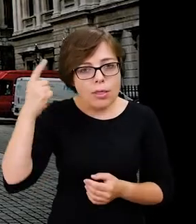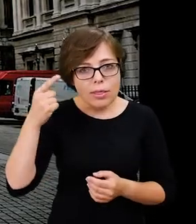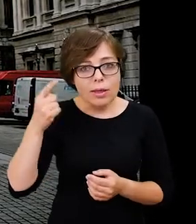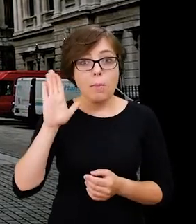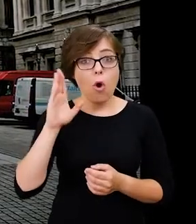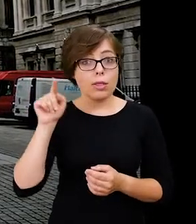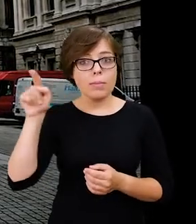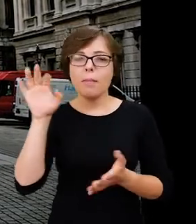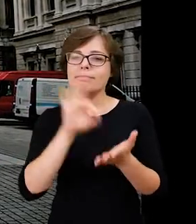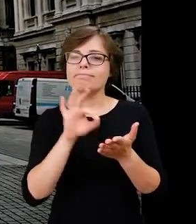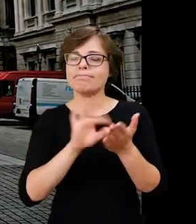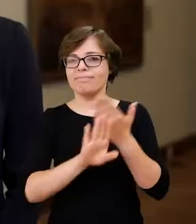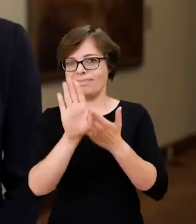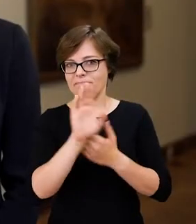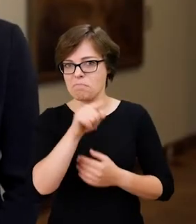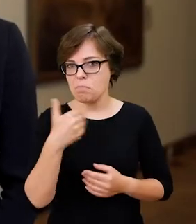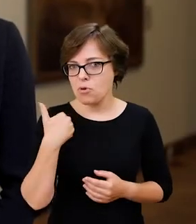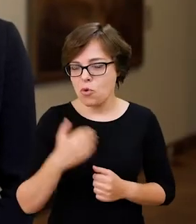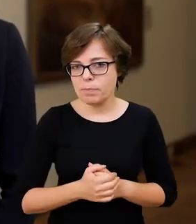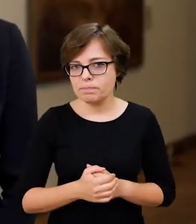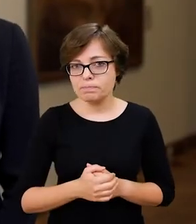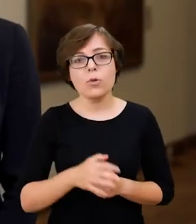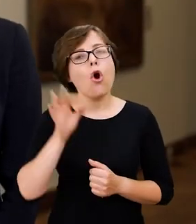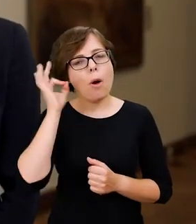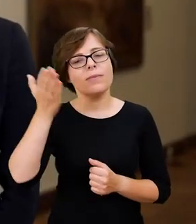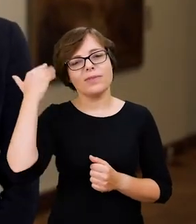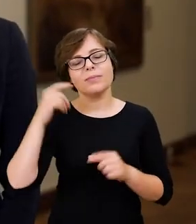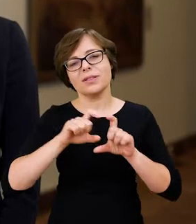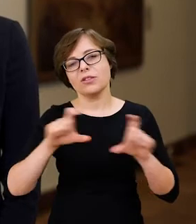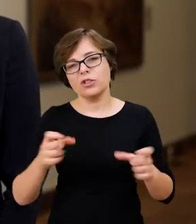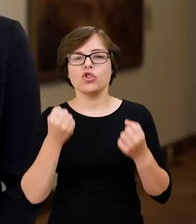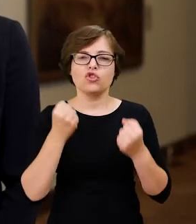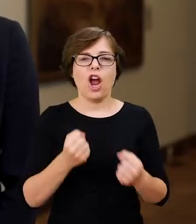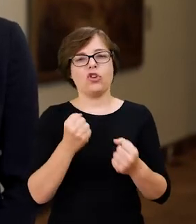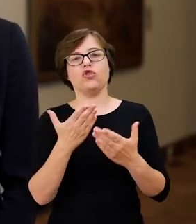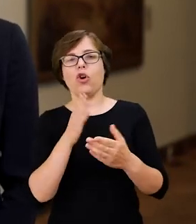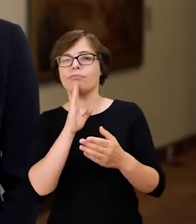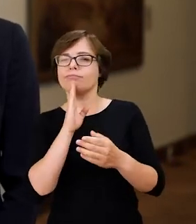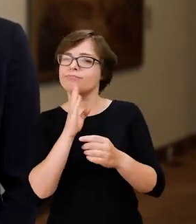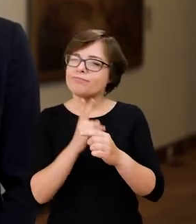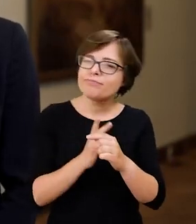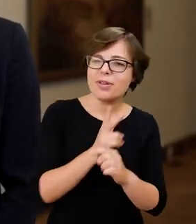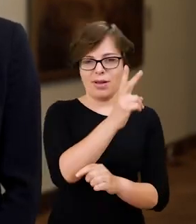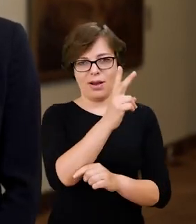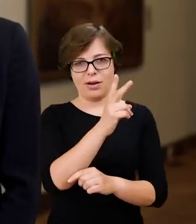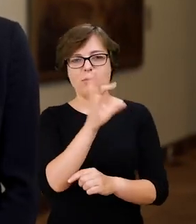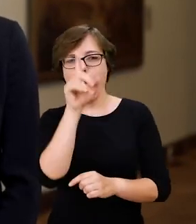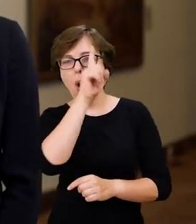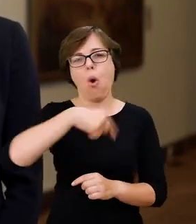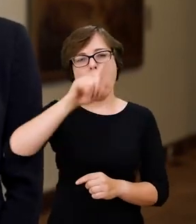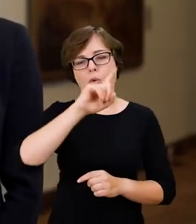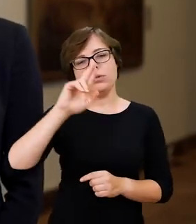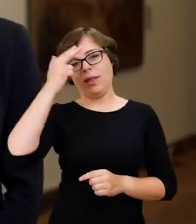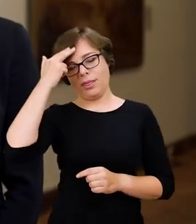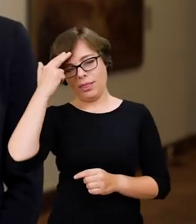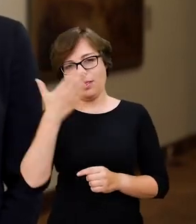gdzie regularnie wystawiała. Kobietom zwykle trudno było przebić się przez granice dyletantyzmu